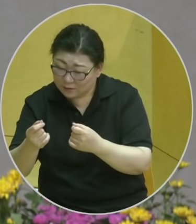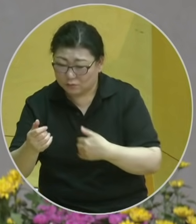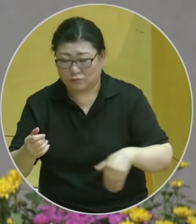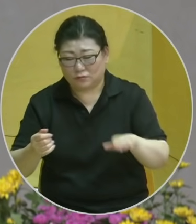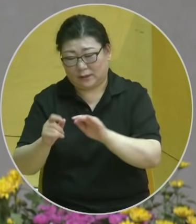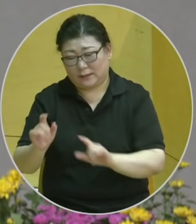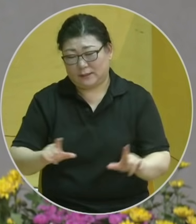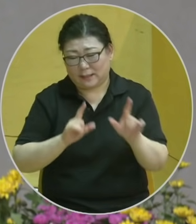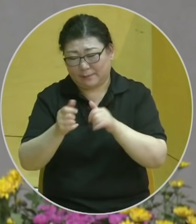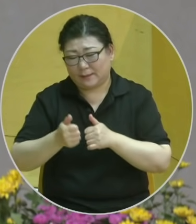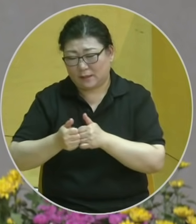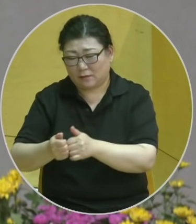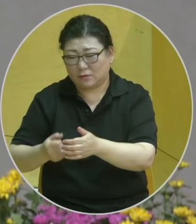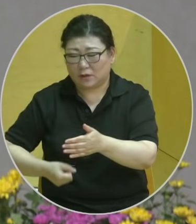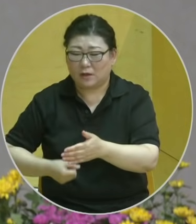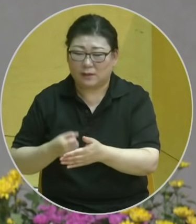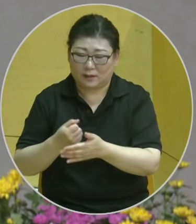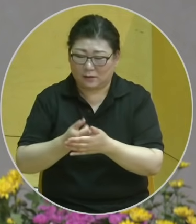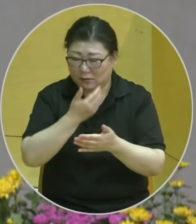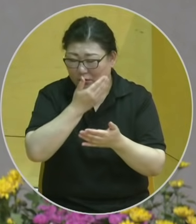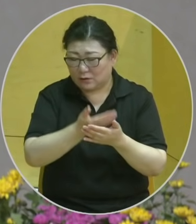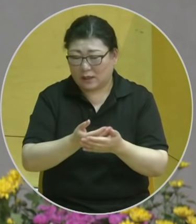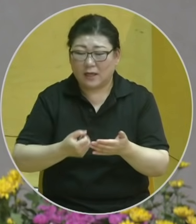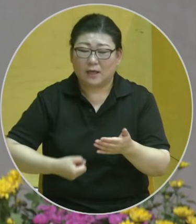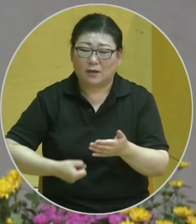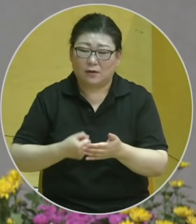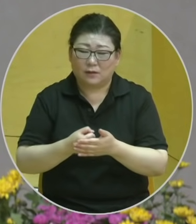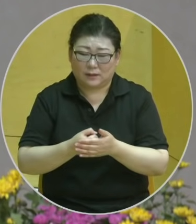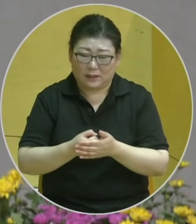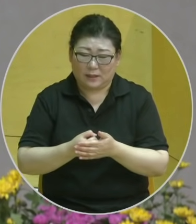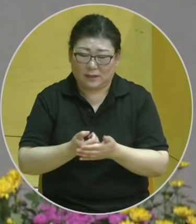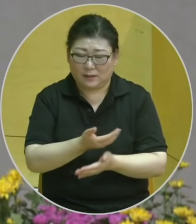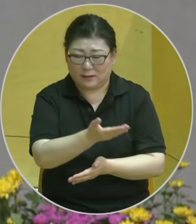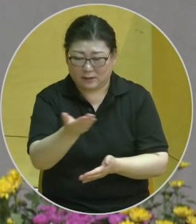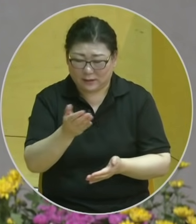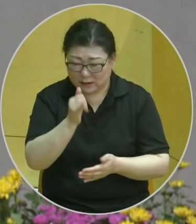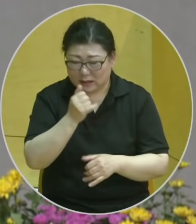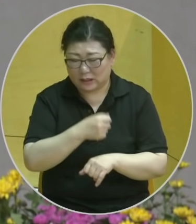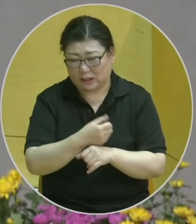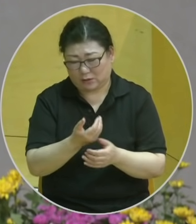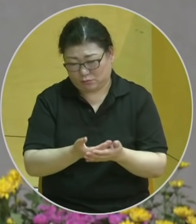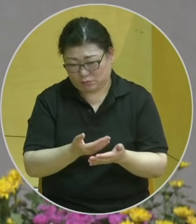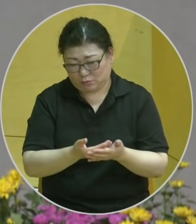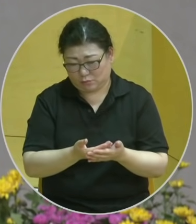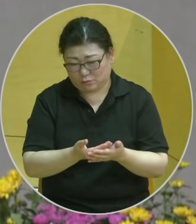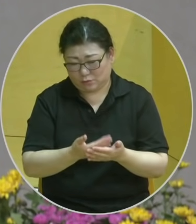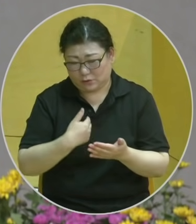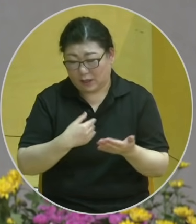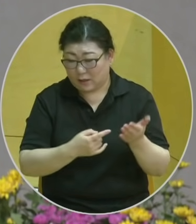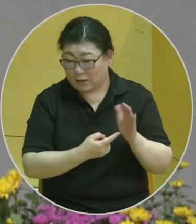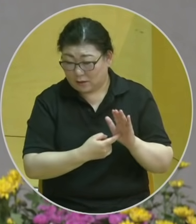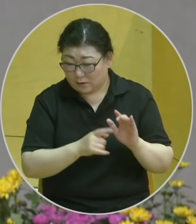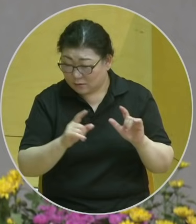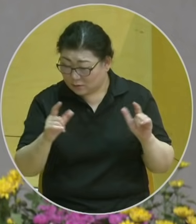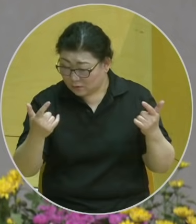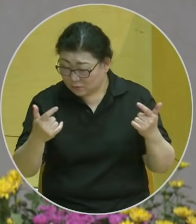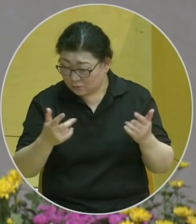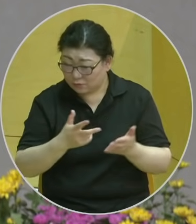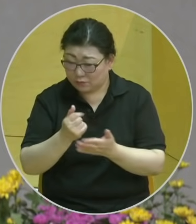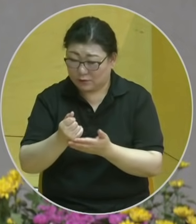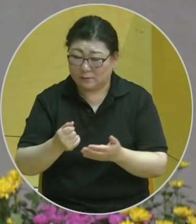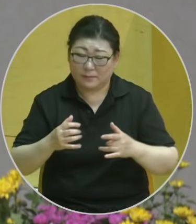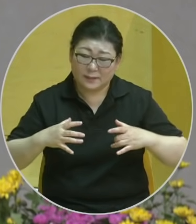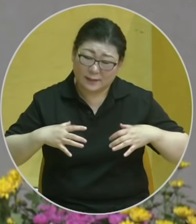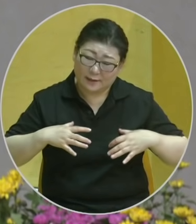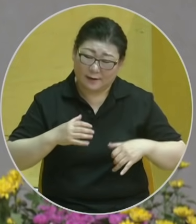주님을 따라가기로 결단하는 귀한 결단이 이 시간에 있게 하여 주시고, 나를 드러내는 것이 아니라 주님을